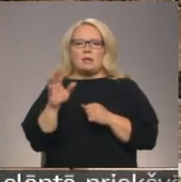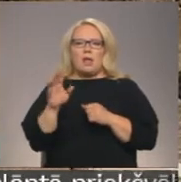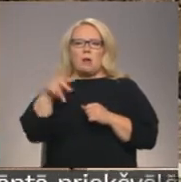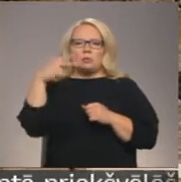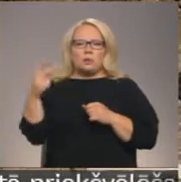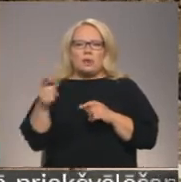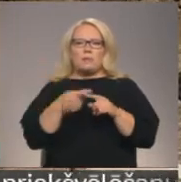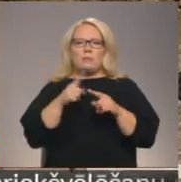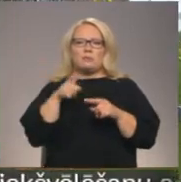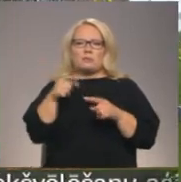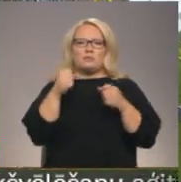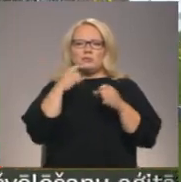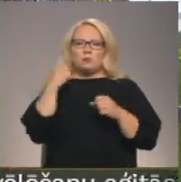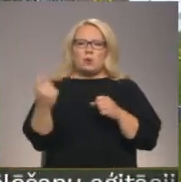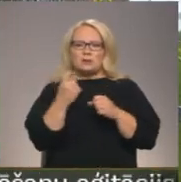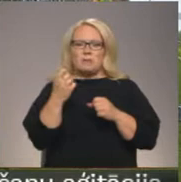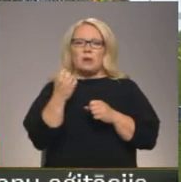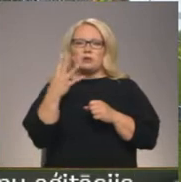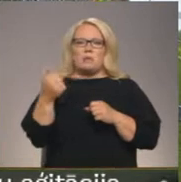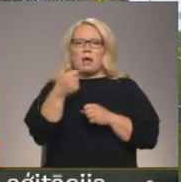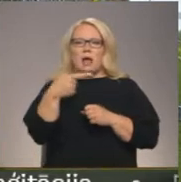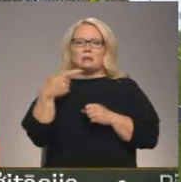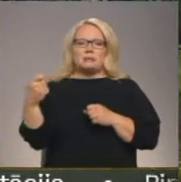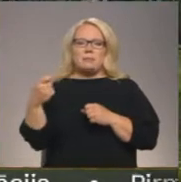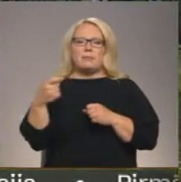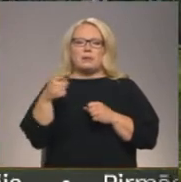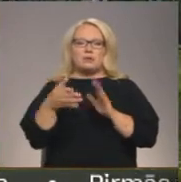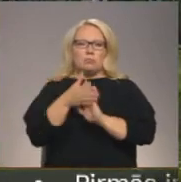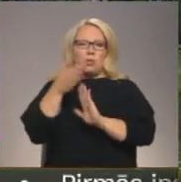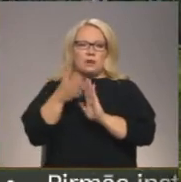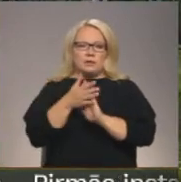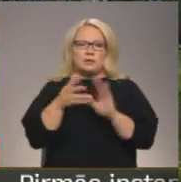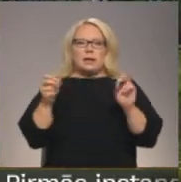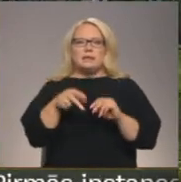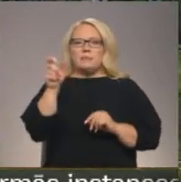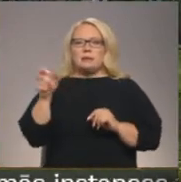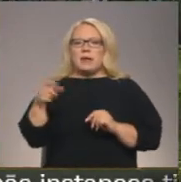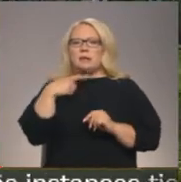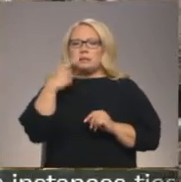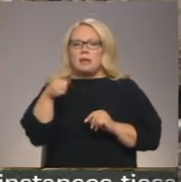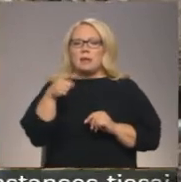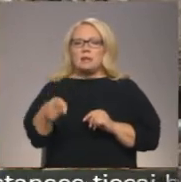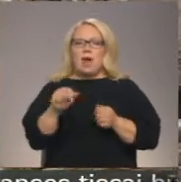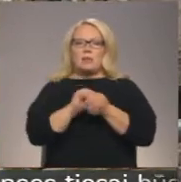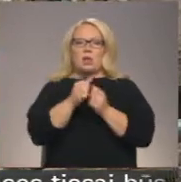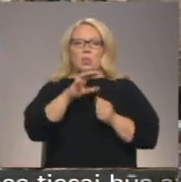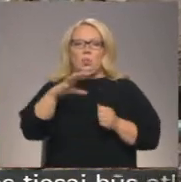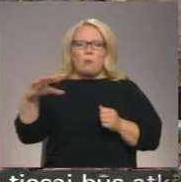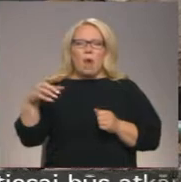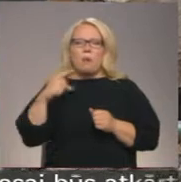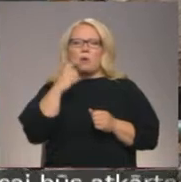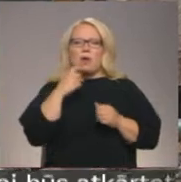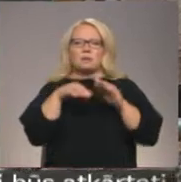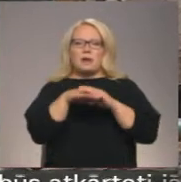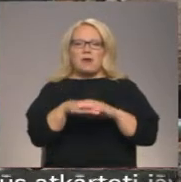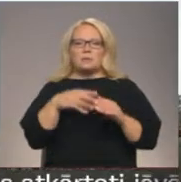viņus nostiprinām. Apmēram 14. Gadsimta šitas mūris. Speciālisti uzsver, ka šāda veida drupām konservācija nepieciešama